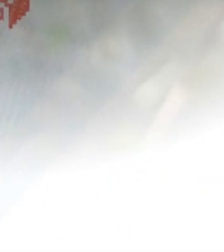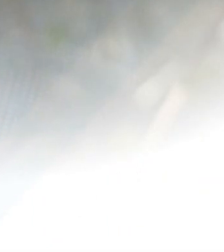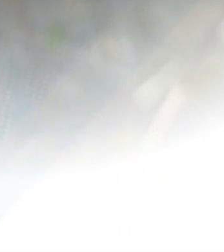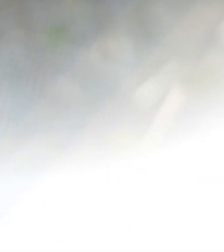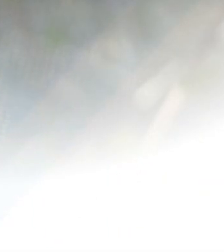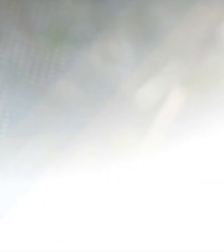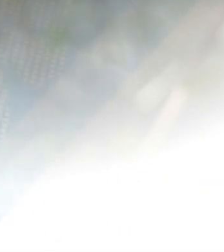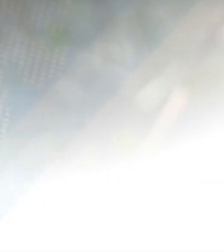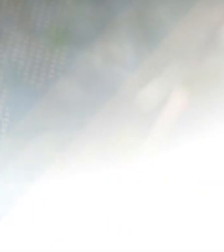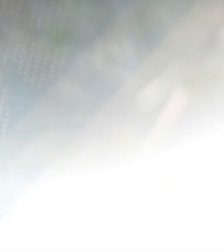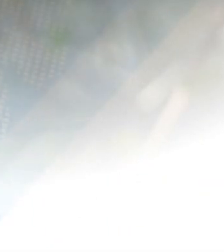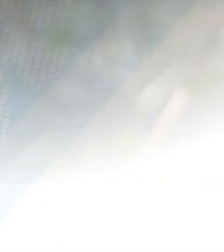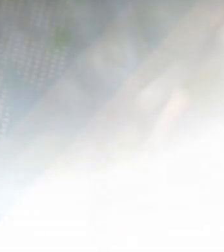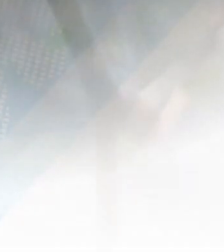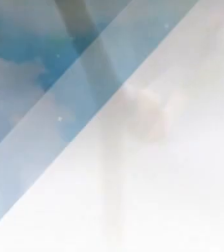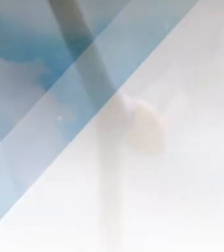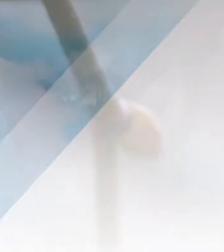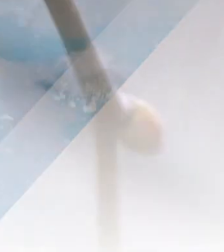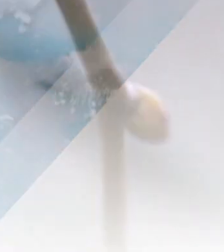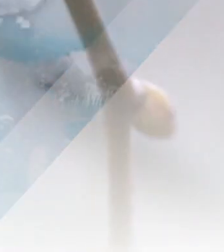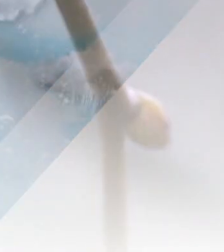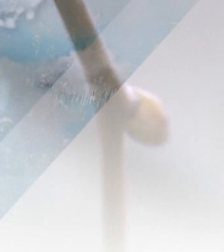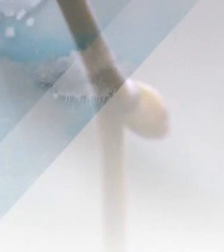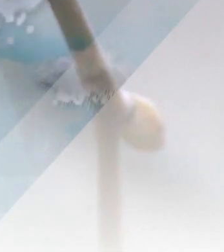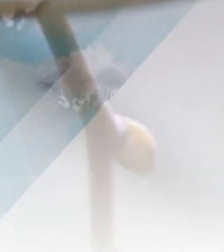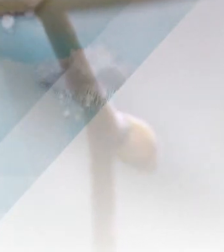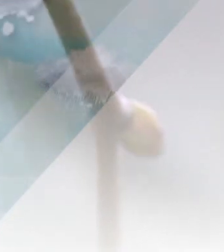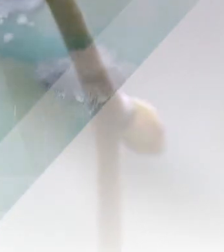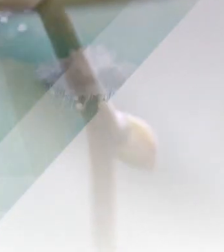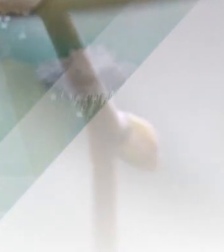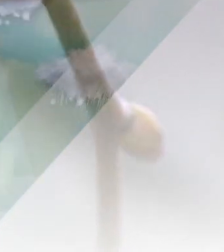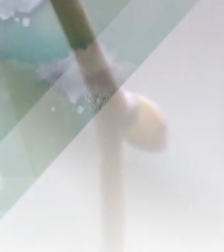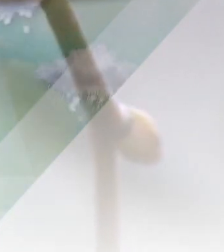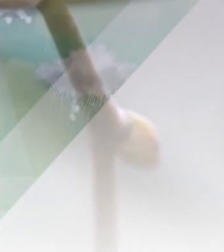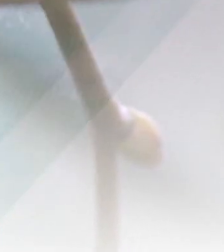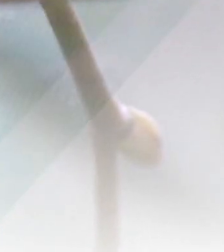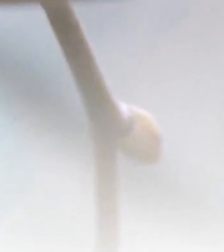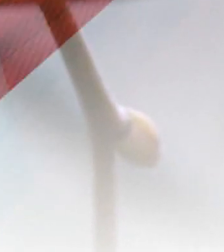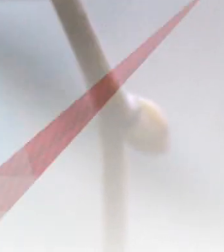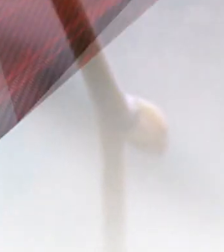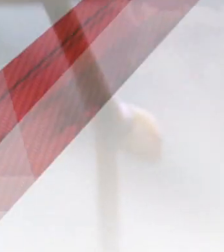Изабеллы, Христины, Паула, Петра, Симона и Федора.